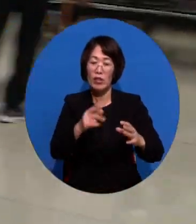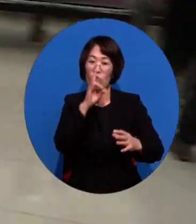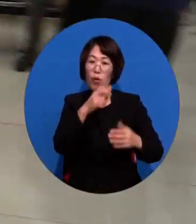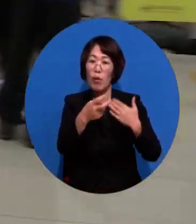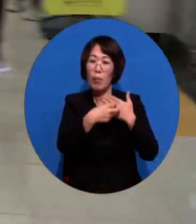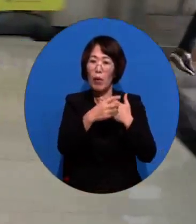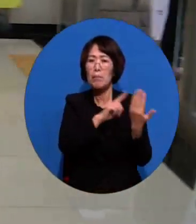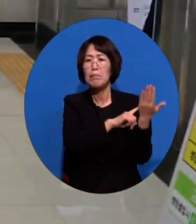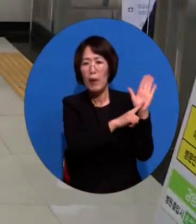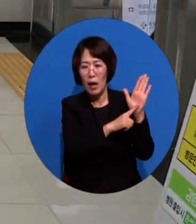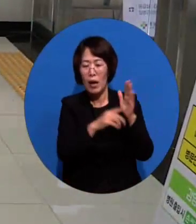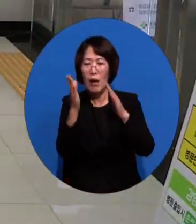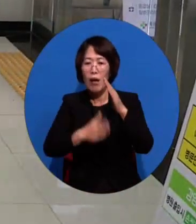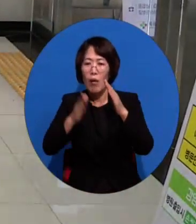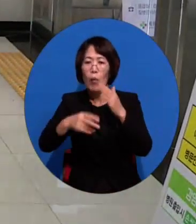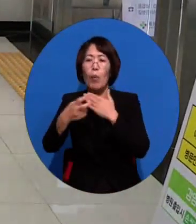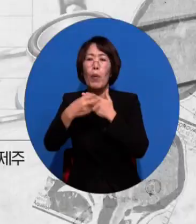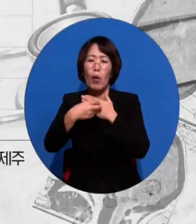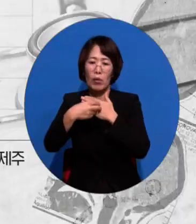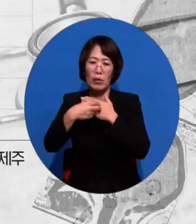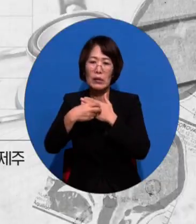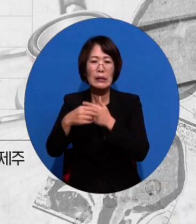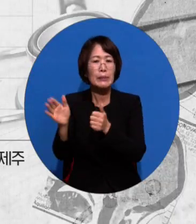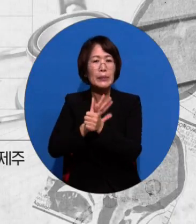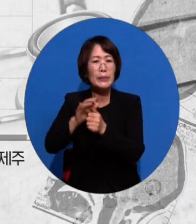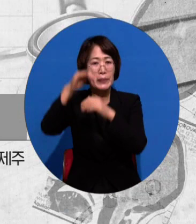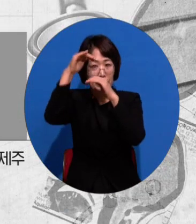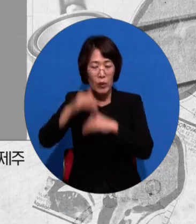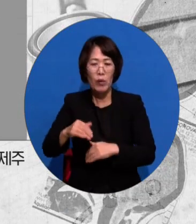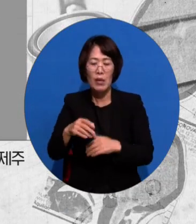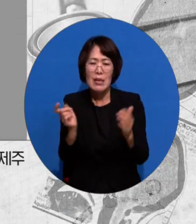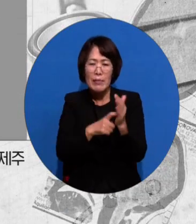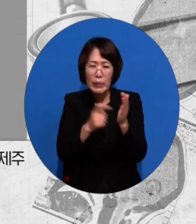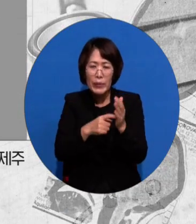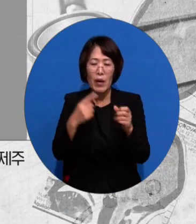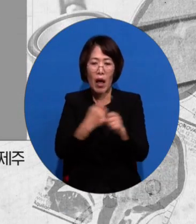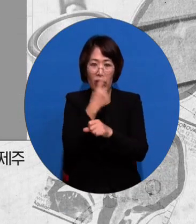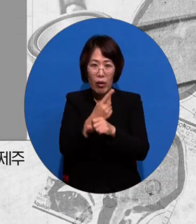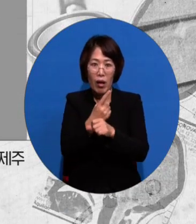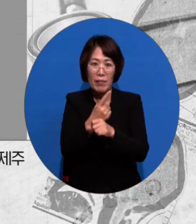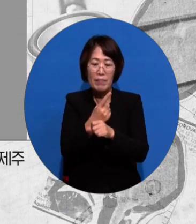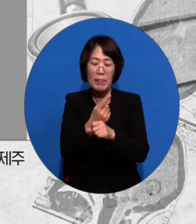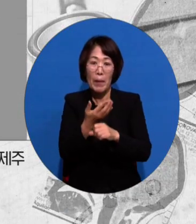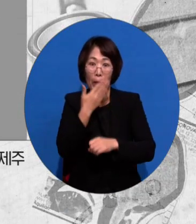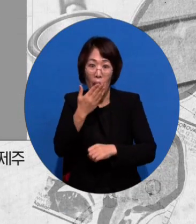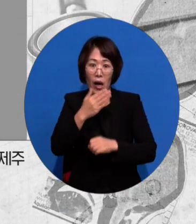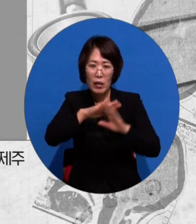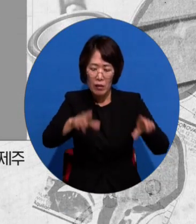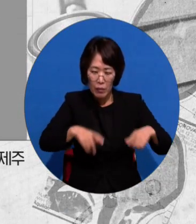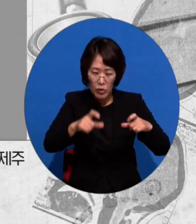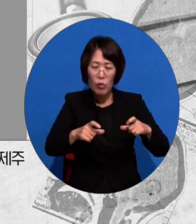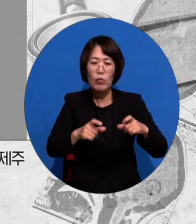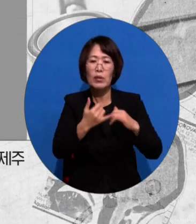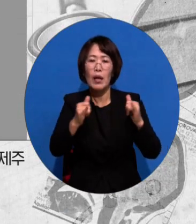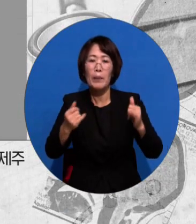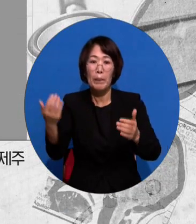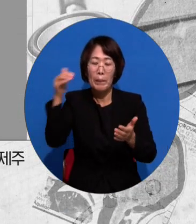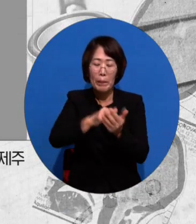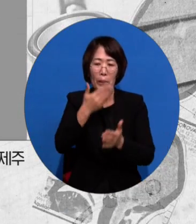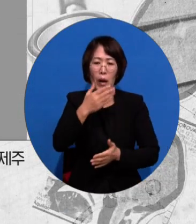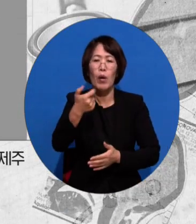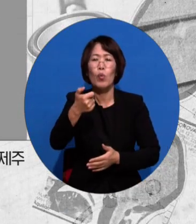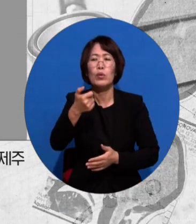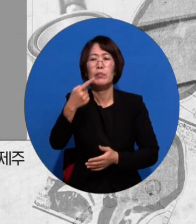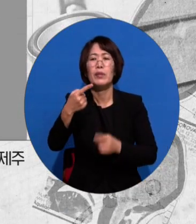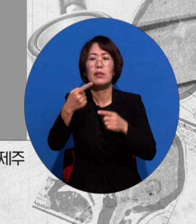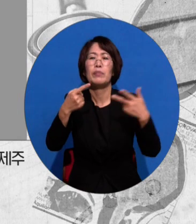국립중앙의료원이 발표한 공공보건의료 통계입니다. 응급 상황 시 1시간 안에 응급실을 이용한 전남도민의 비율은